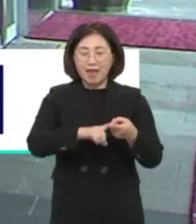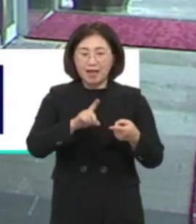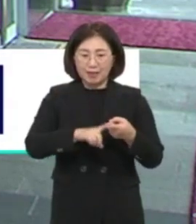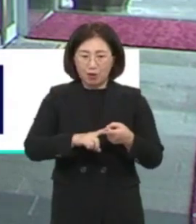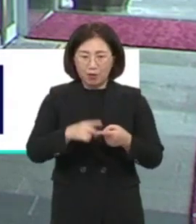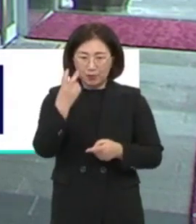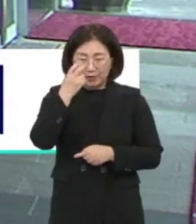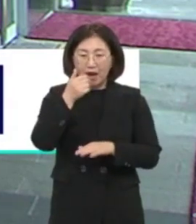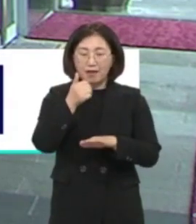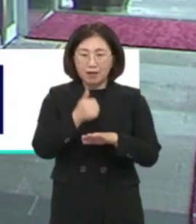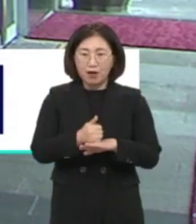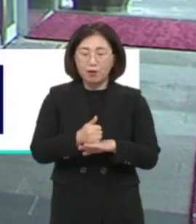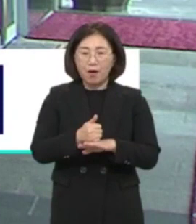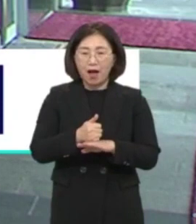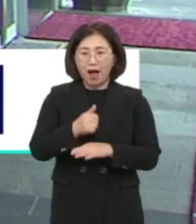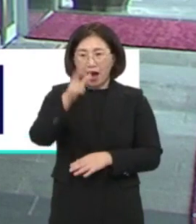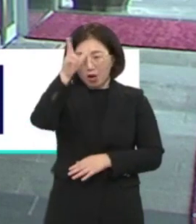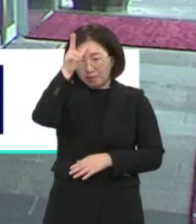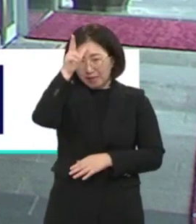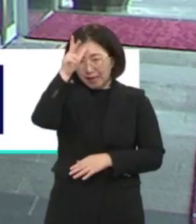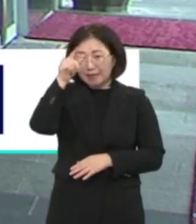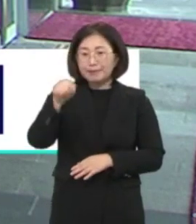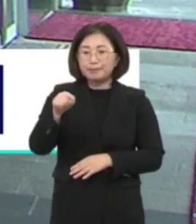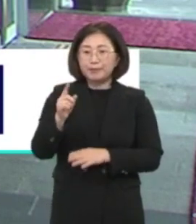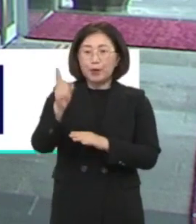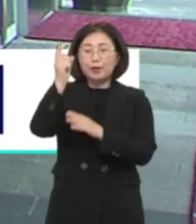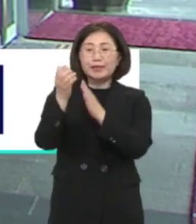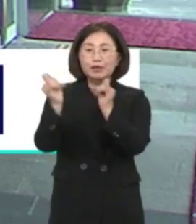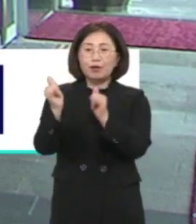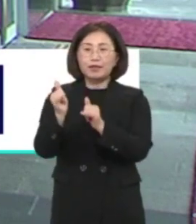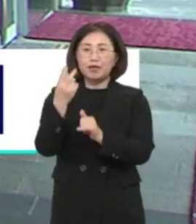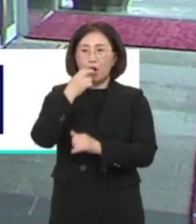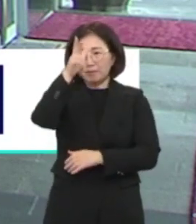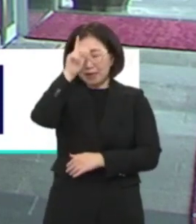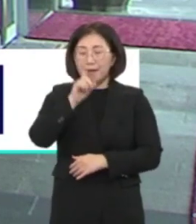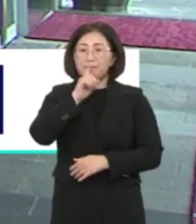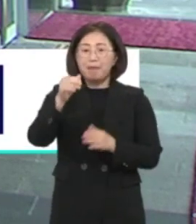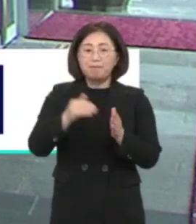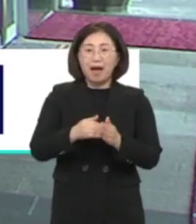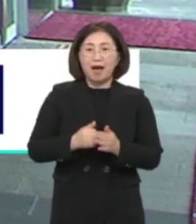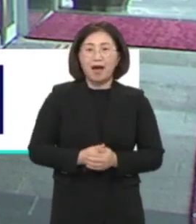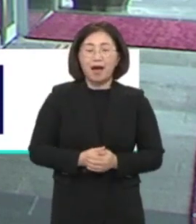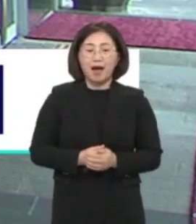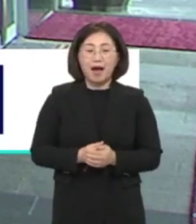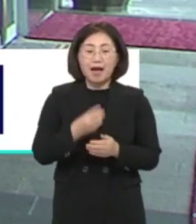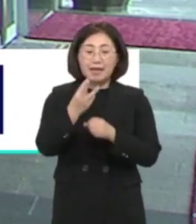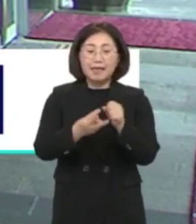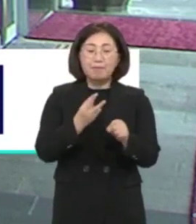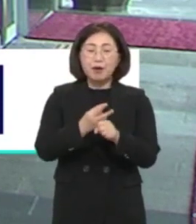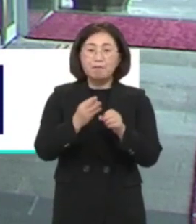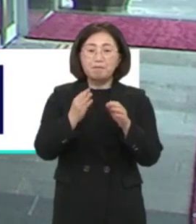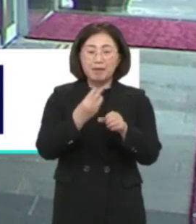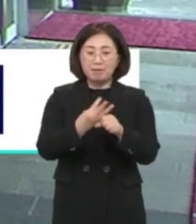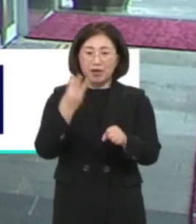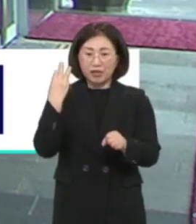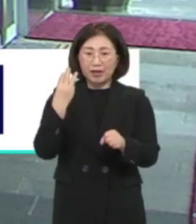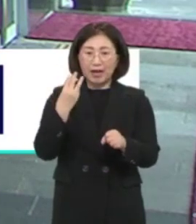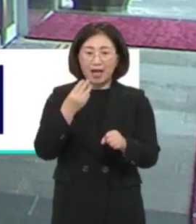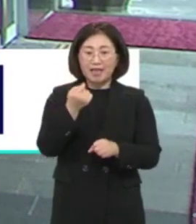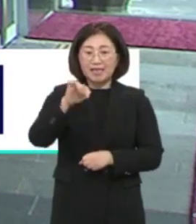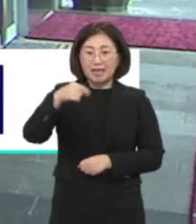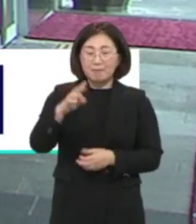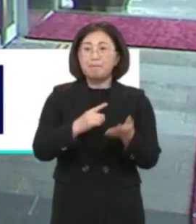소방 간부들을 검찰에 송치했습니다. 지난 2021년 TJB 단독 보도 이후 3년여 만에 수사기관의 결론이 나온